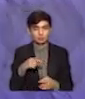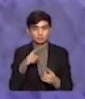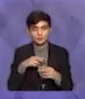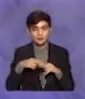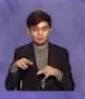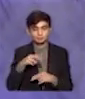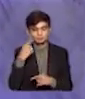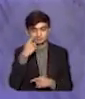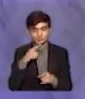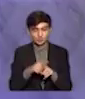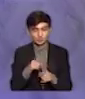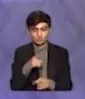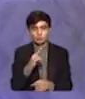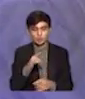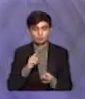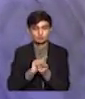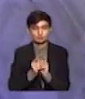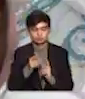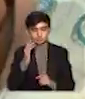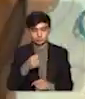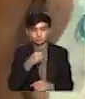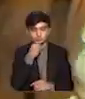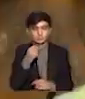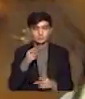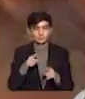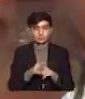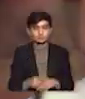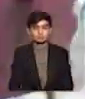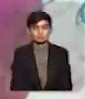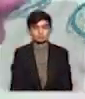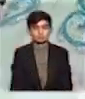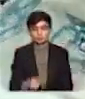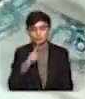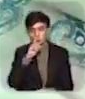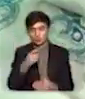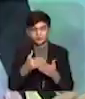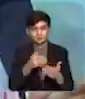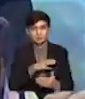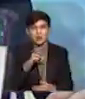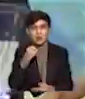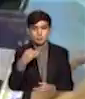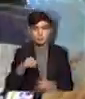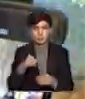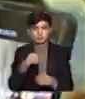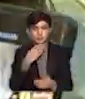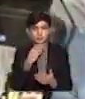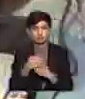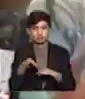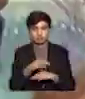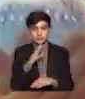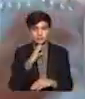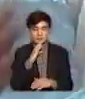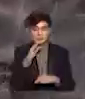ұқсайтын жерлері бар. Әлде бала болғаннан кейін өзгереді деп ойлаймын. Осыдан бір жыл бұрын Абай өзінен 16 жас кіші